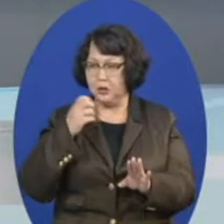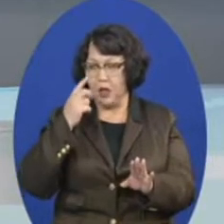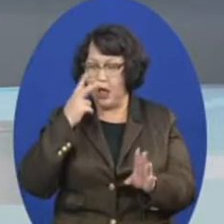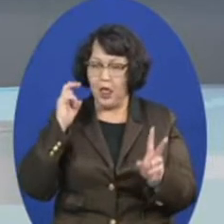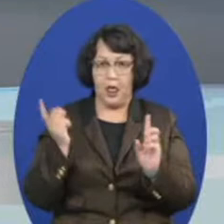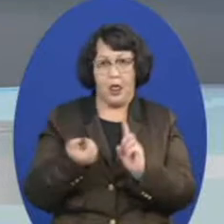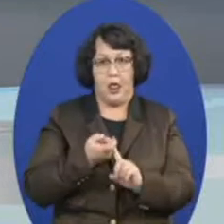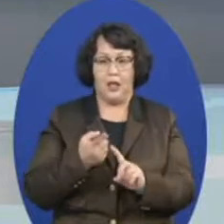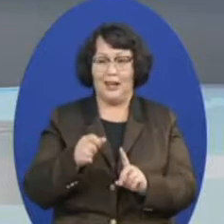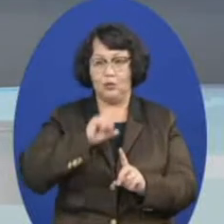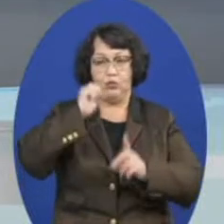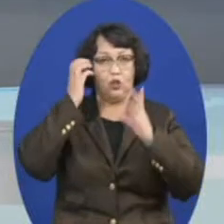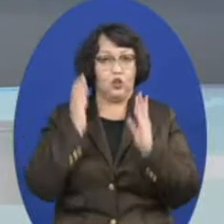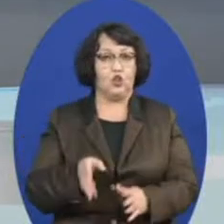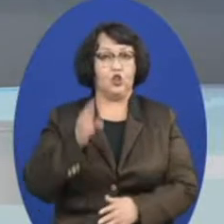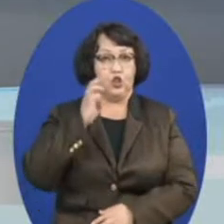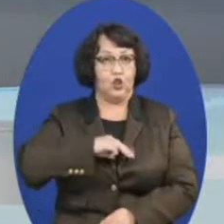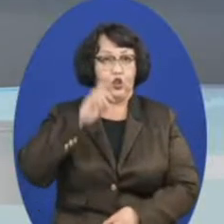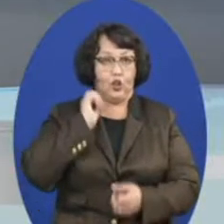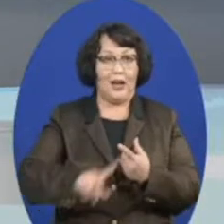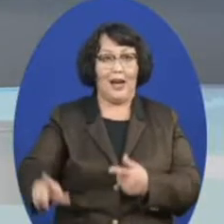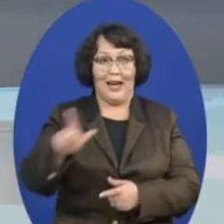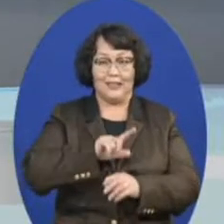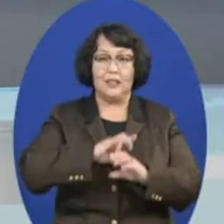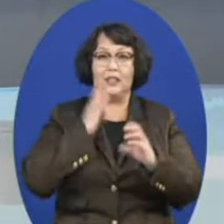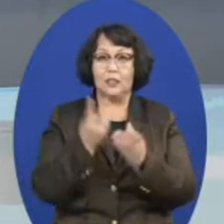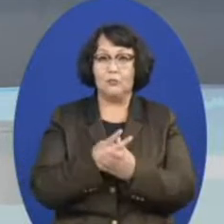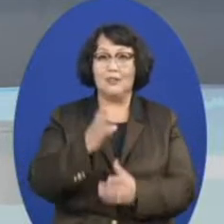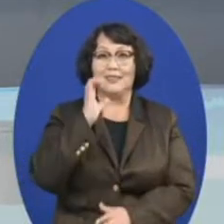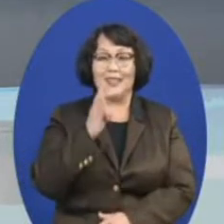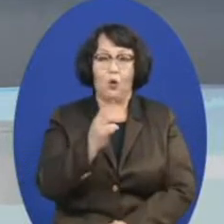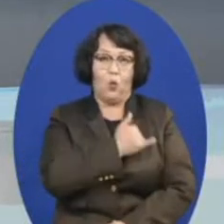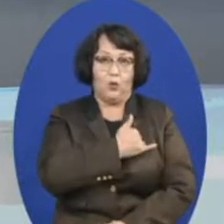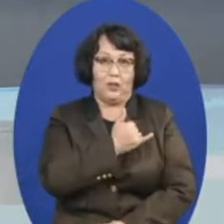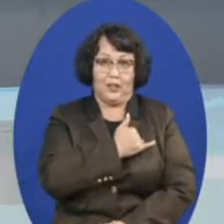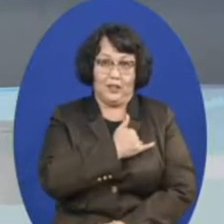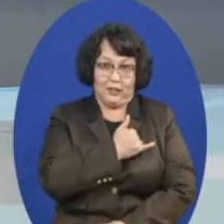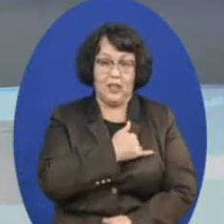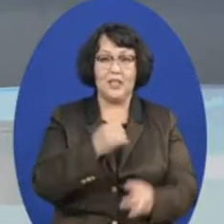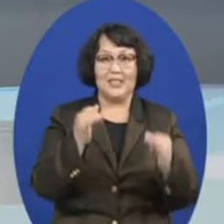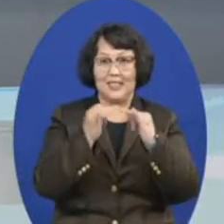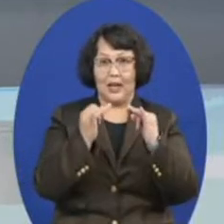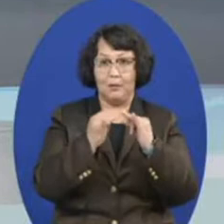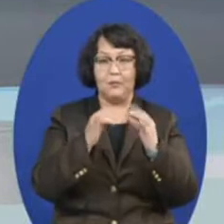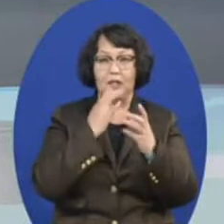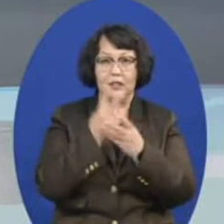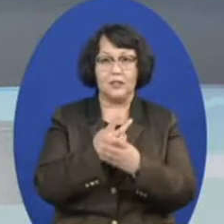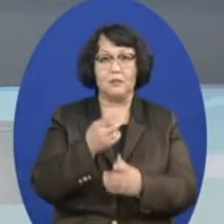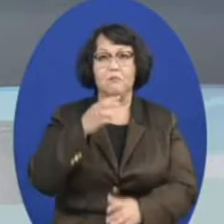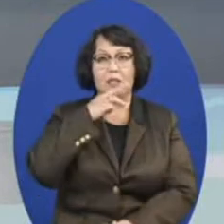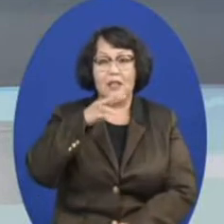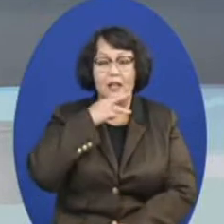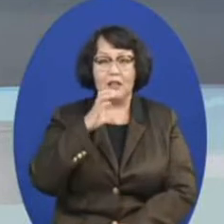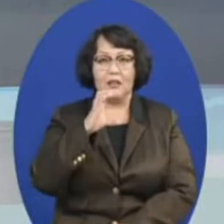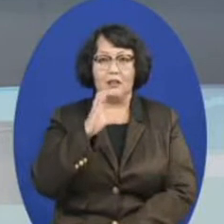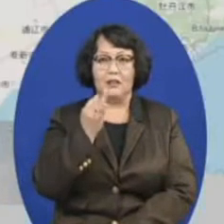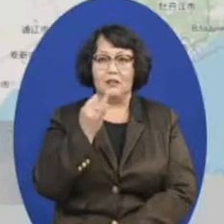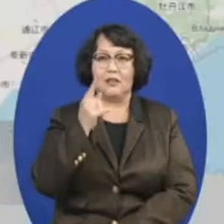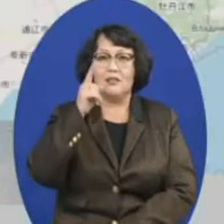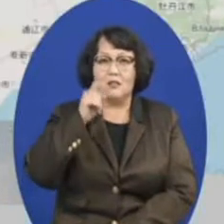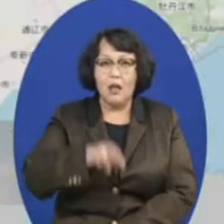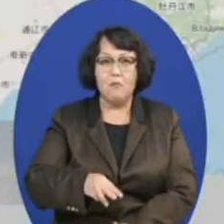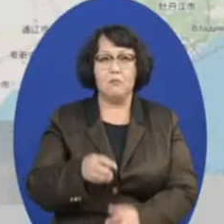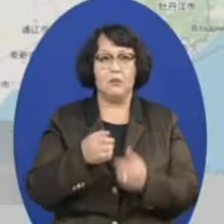тохиолдлоос гардаг байгаа. Үүнийг нэг мөр шийдэх зорилгоор газрын нэгдмэл сангийн удирдлагын нэгдсэн цахим системийг хэрэглээнд нэвтрүүлээд байна.